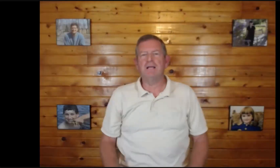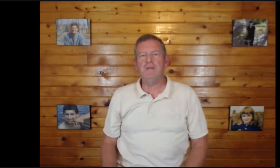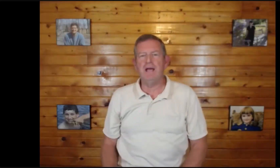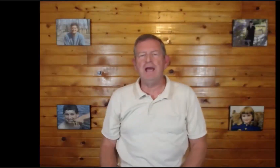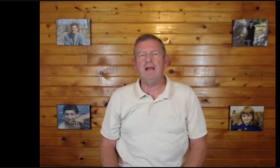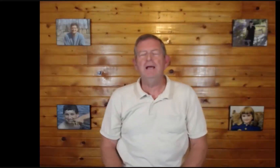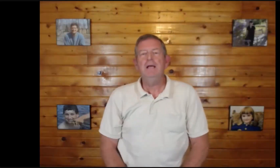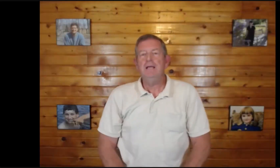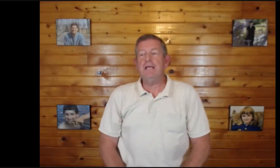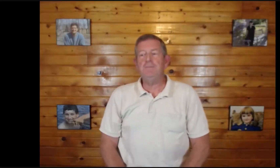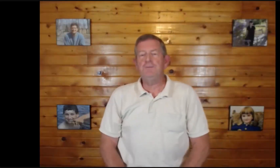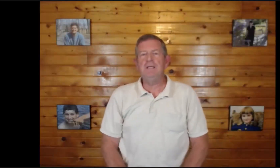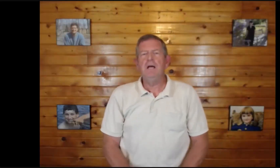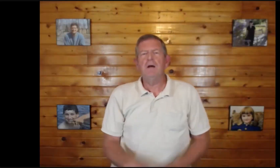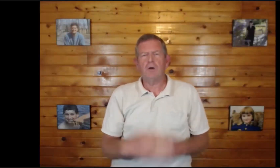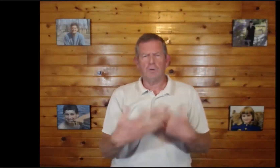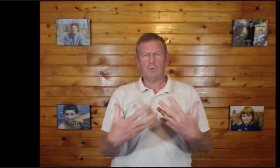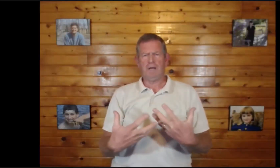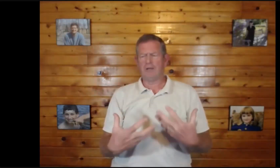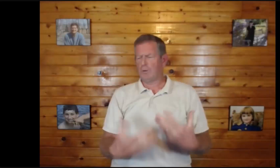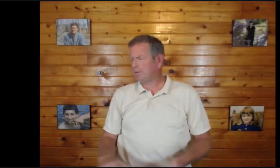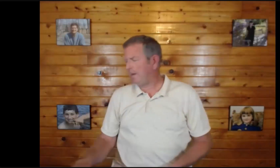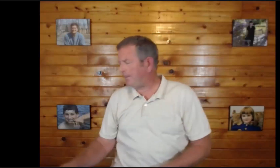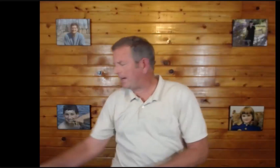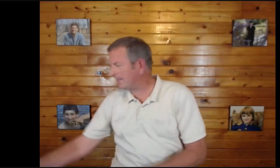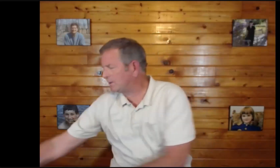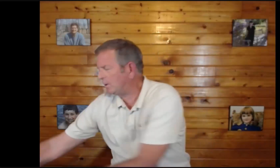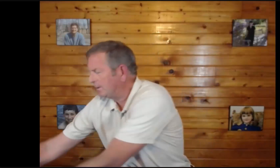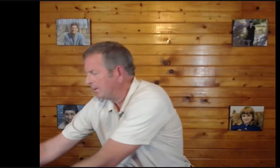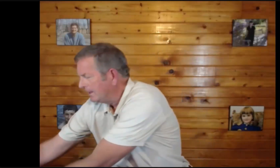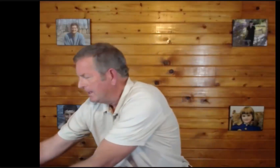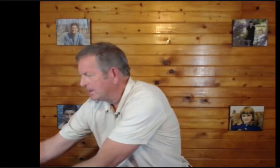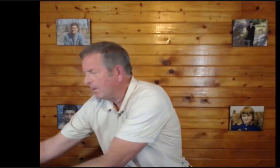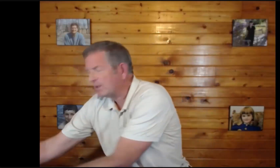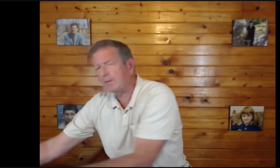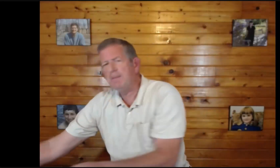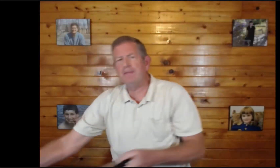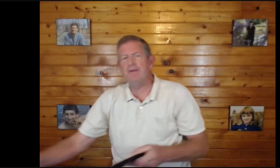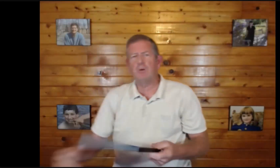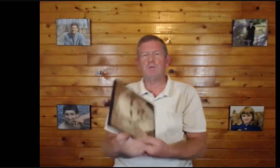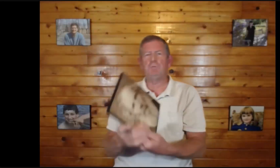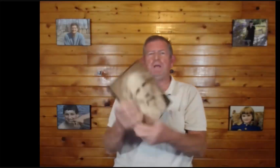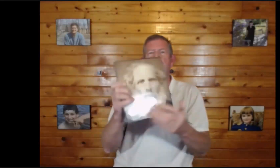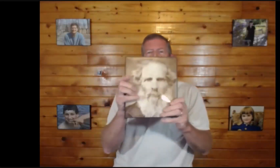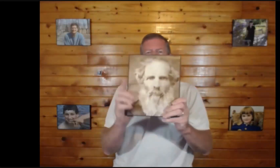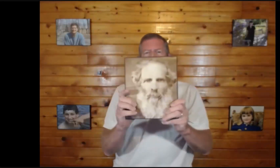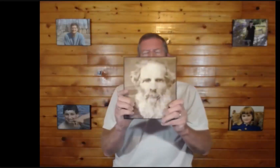Elle, très bien, elle. Et puis, quand on parle avec respect, par exemple, si moi j'aimerais parler avec